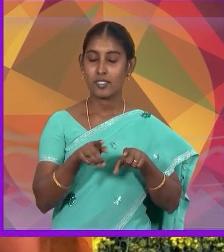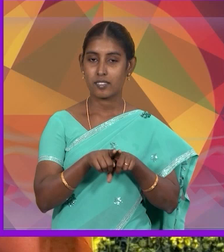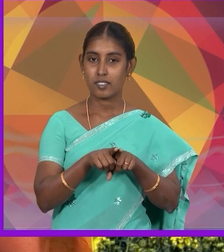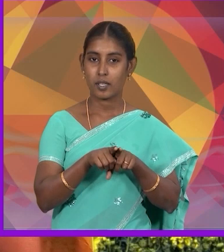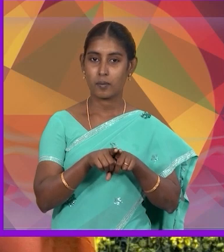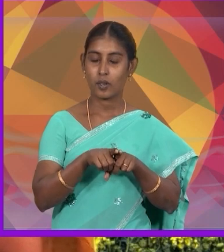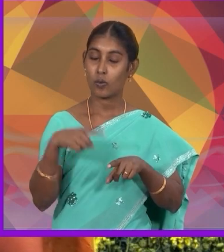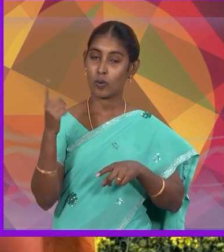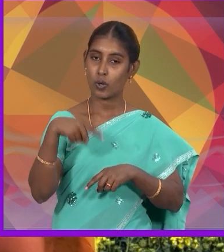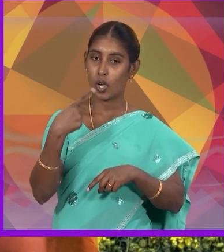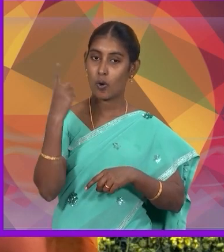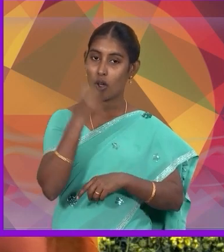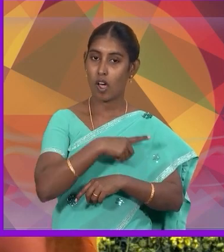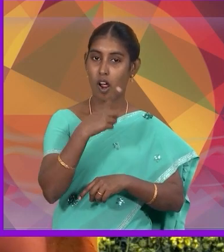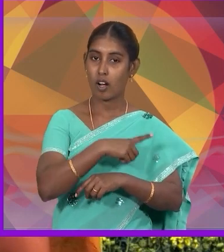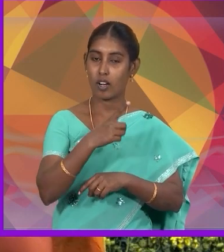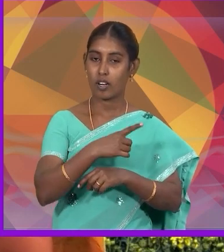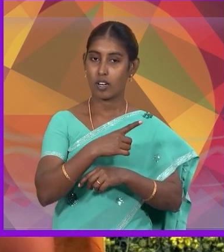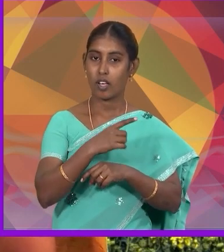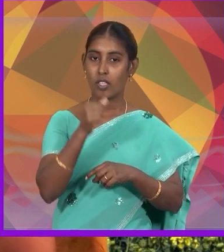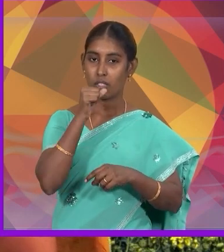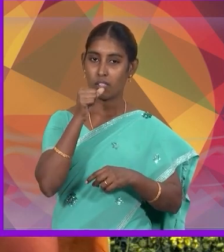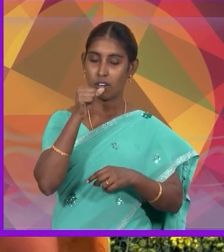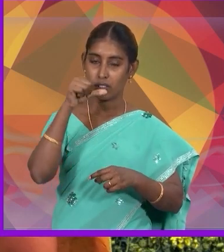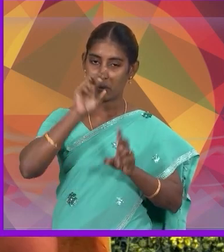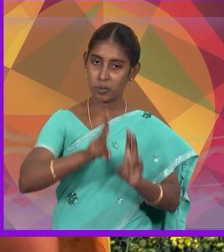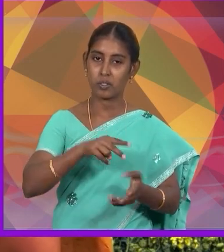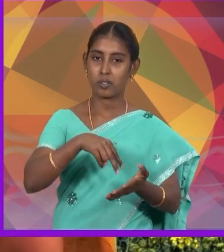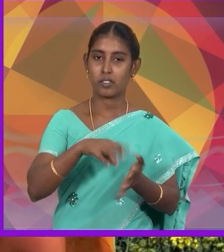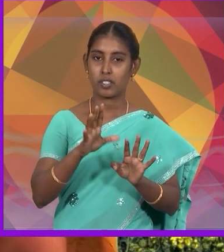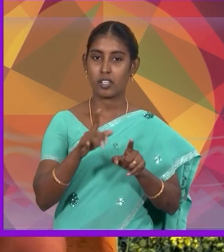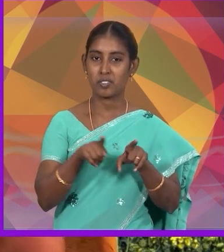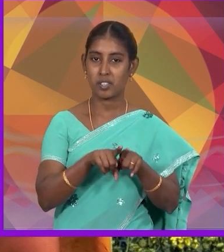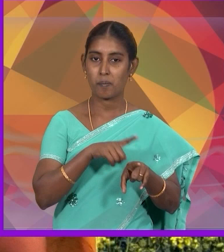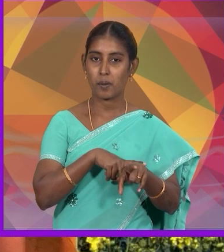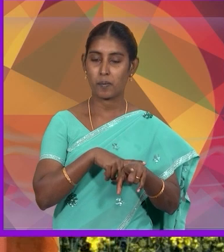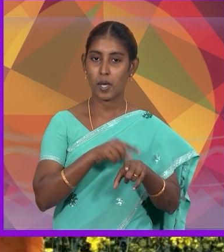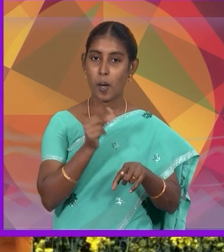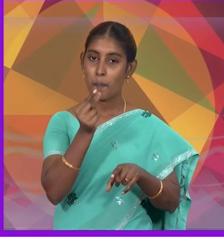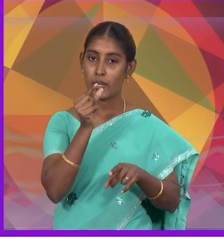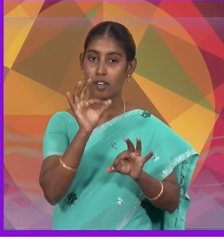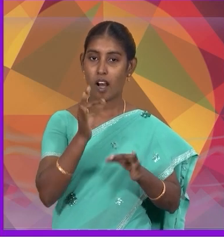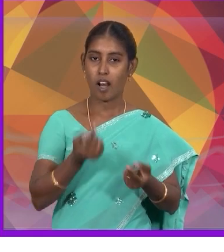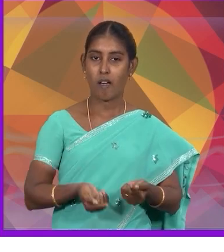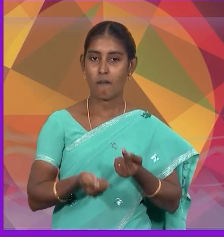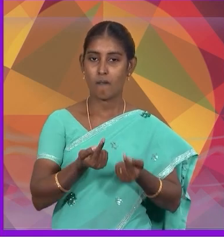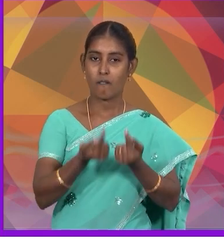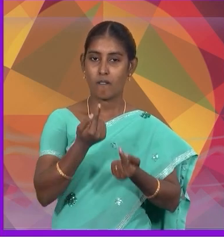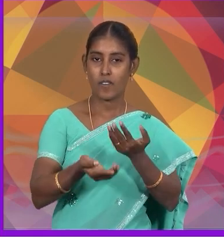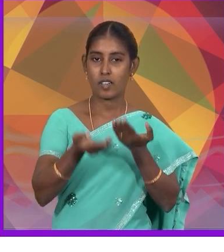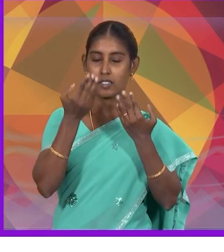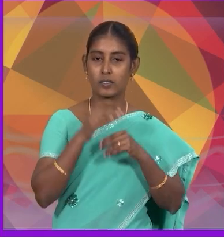நாள்தோறுமே அந்த நெல் பயிர் நட்ட பிறகு தண்ணி வயல்ல நின்றுட்டே இருக்கணும். அப்பதான் பயிர் வந்து செழிப்பாக வளரும். அதான் மட